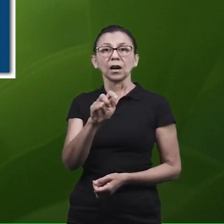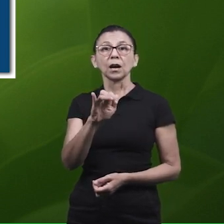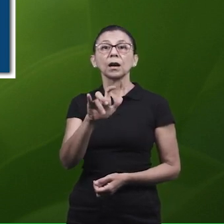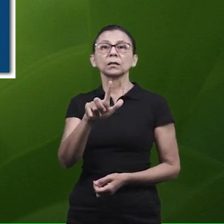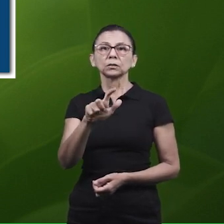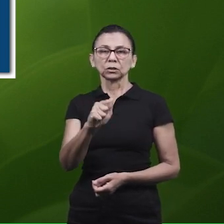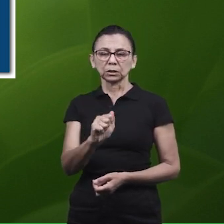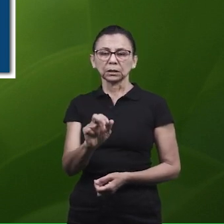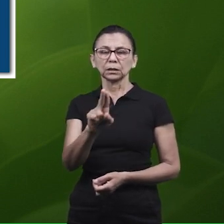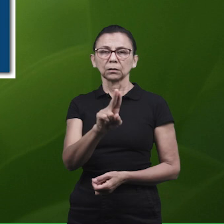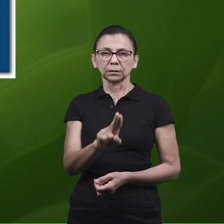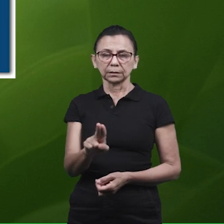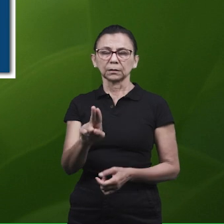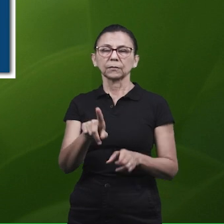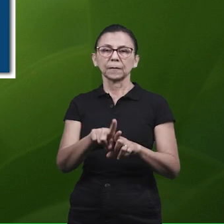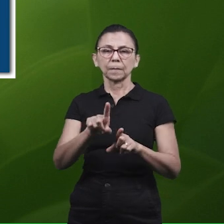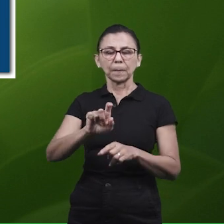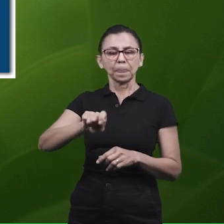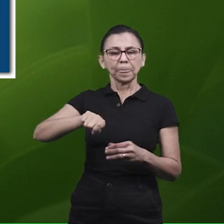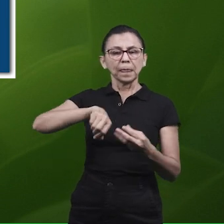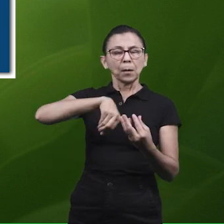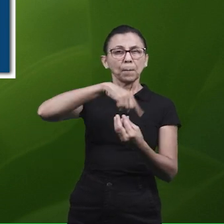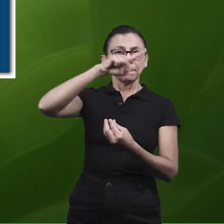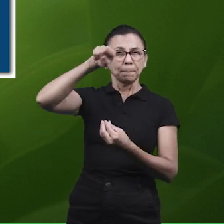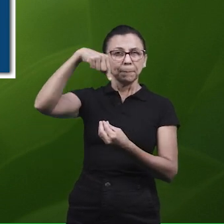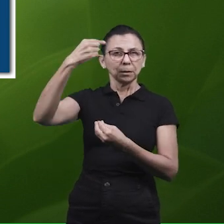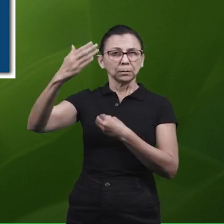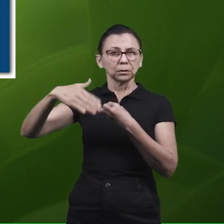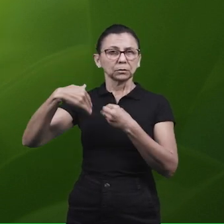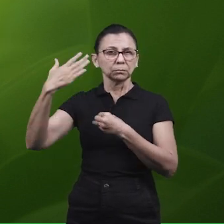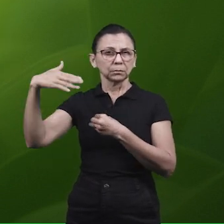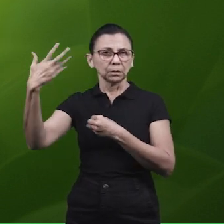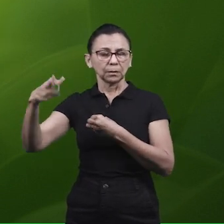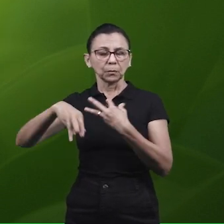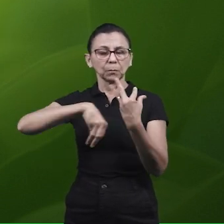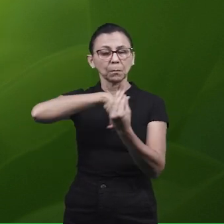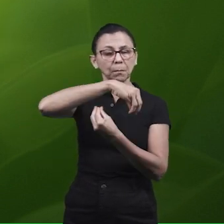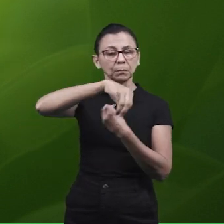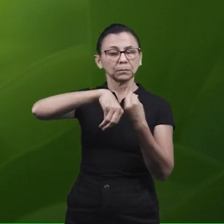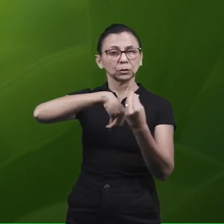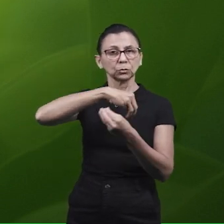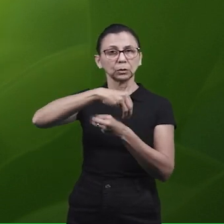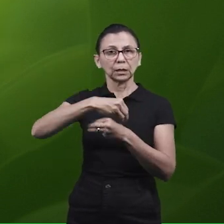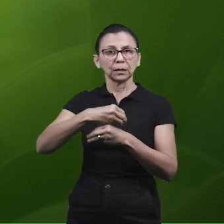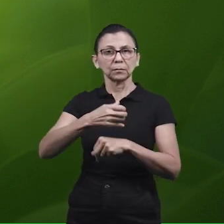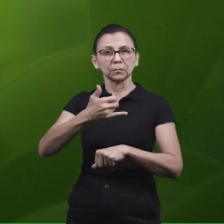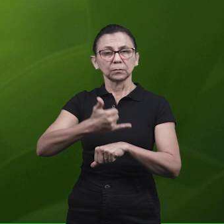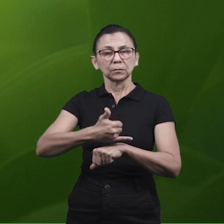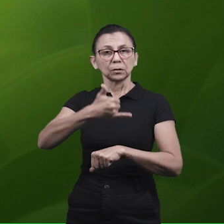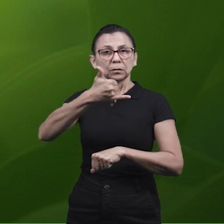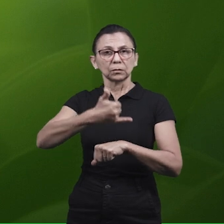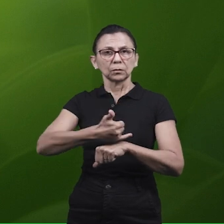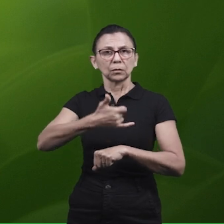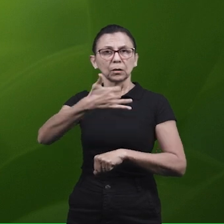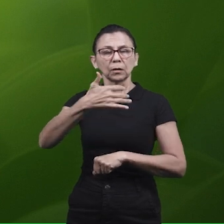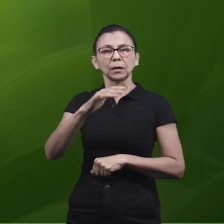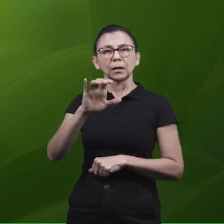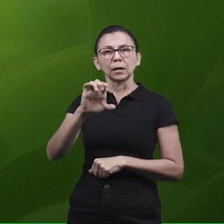produire des épées en chauffant, utilisant les blocs d'argile. Et quelques temps